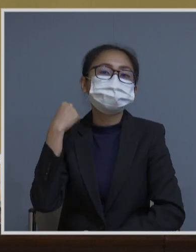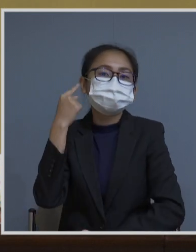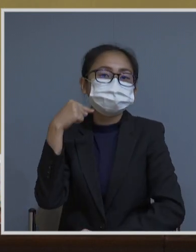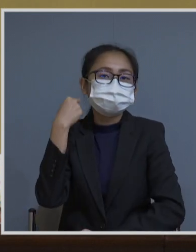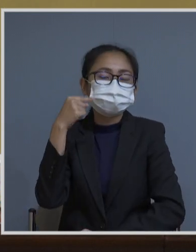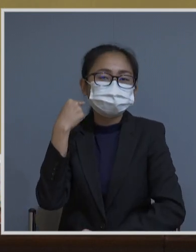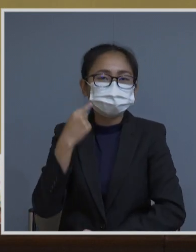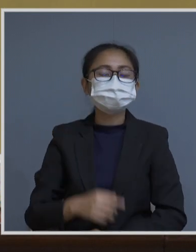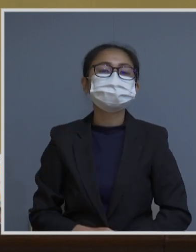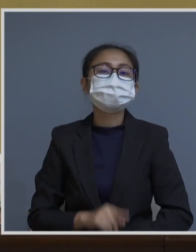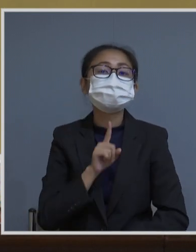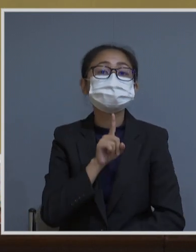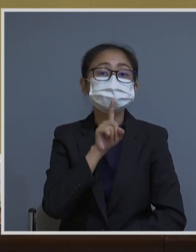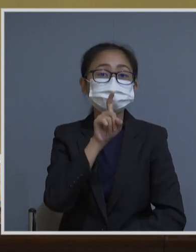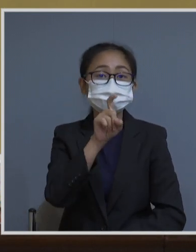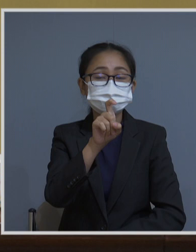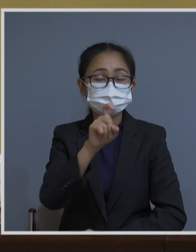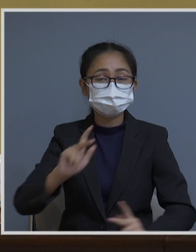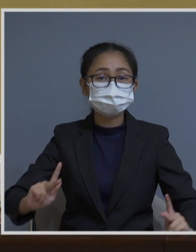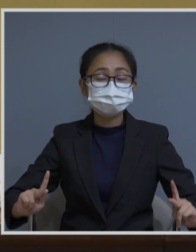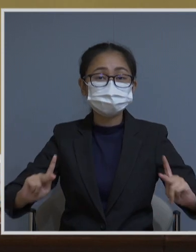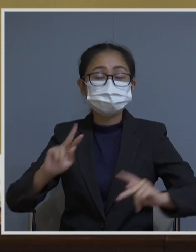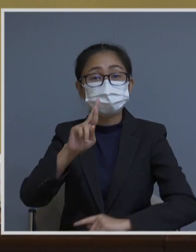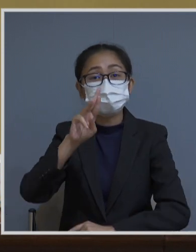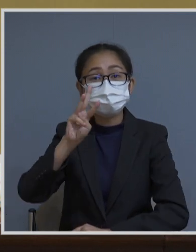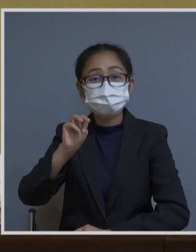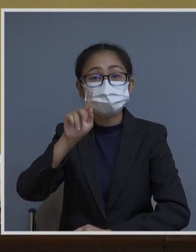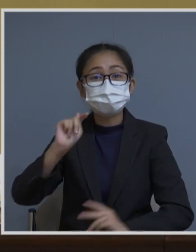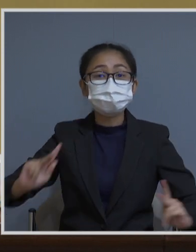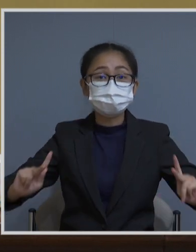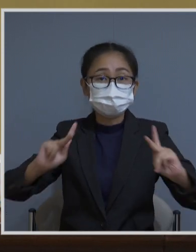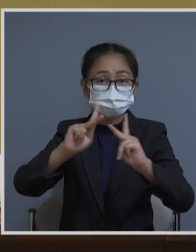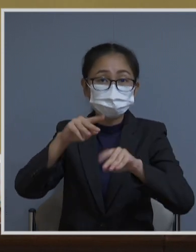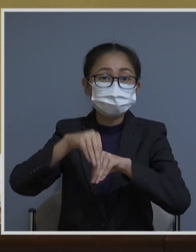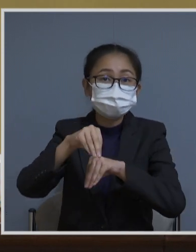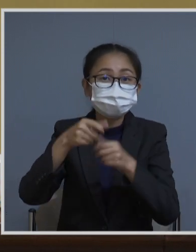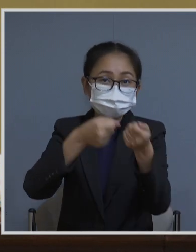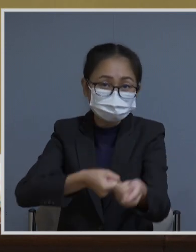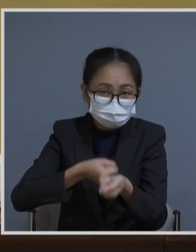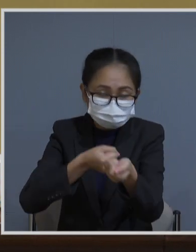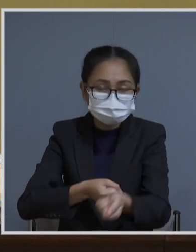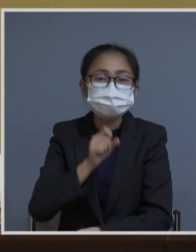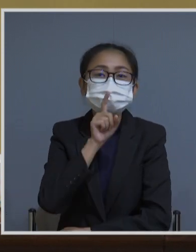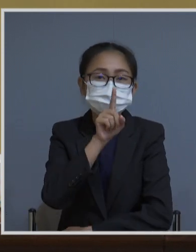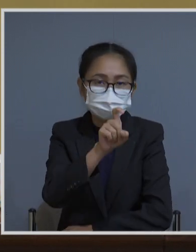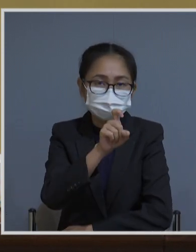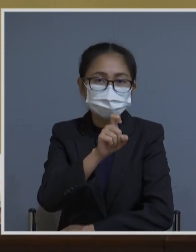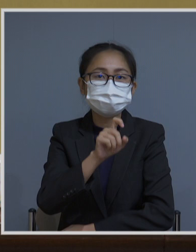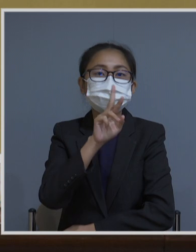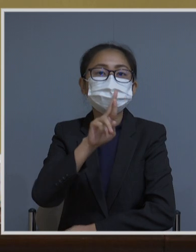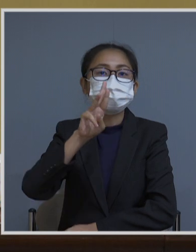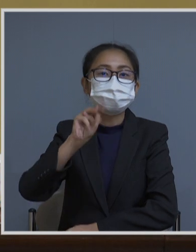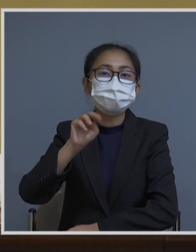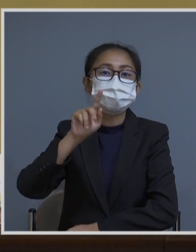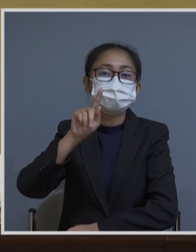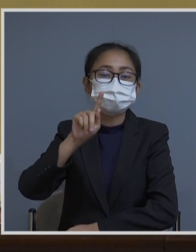ถามเริ่มตรีว่าการกระทรวงเกษตรและสหกรณ์ว่าด้วยสำนักงานร่ำตรีกระทรวงเกษตรและสหกรณ์